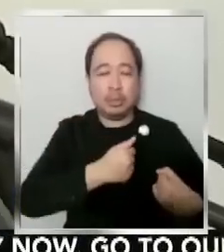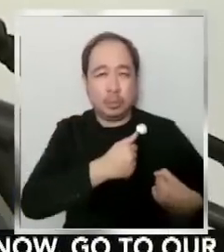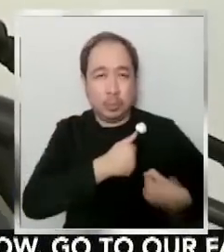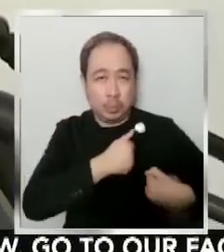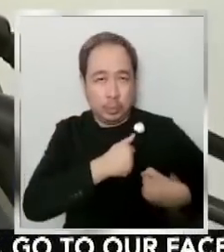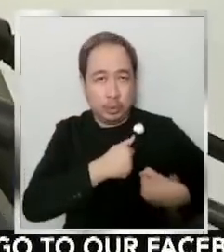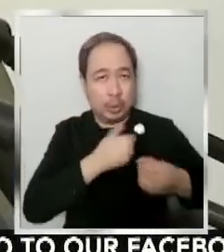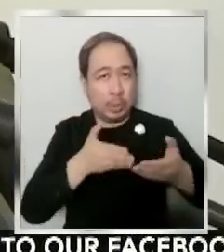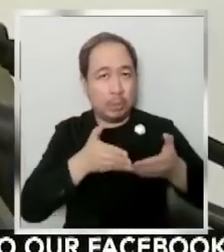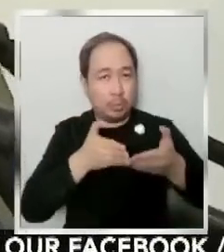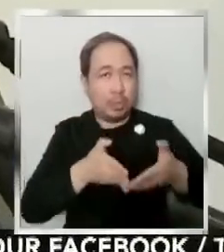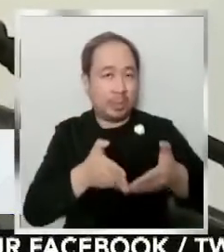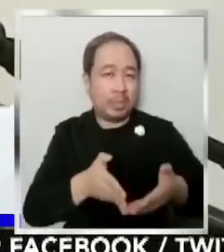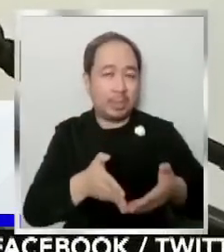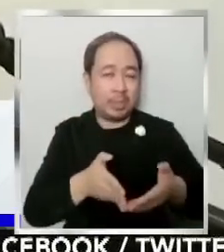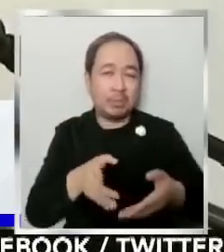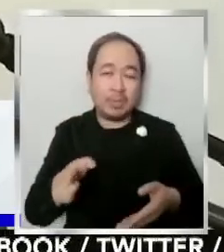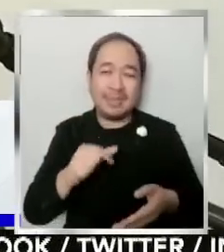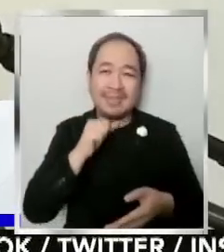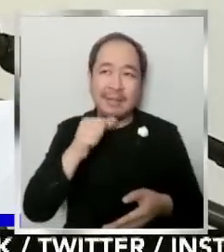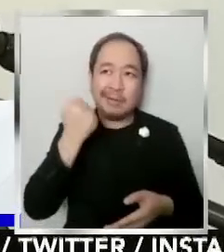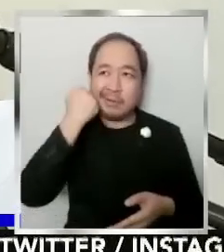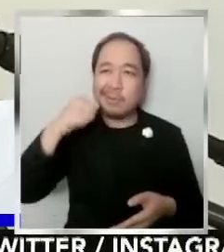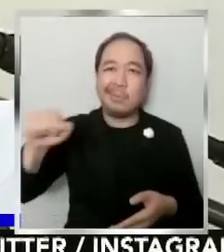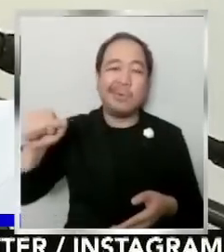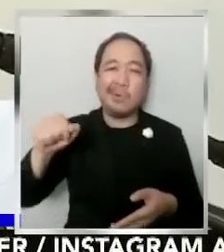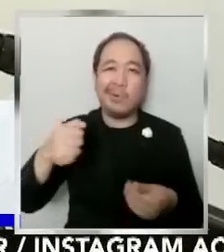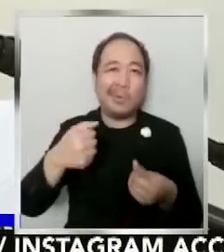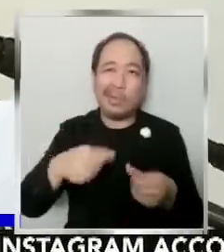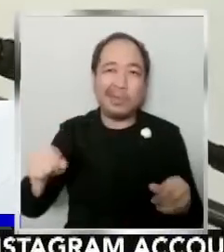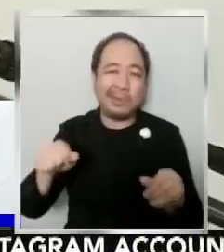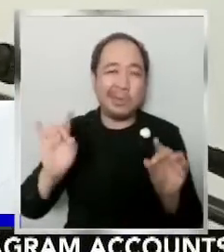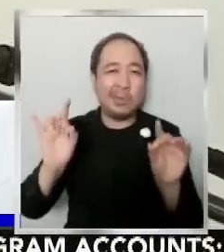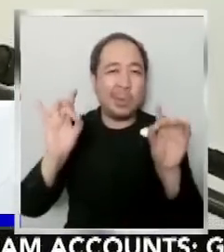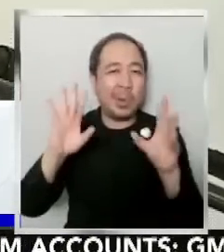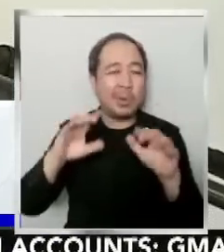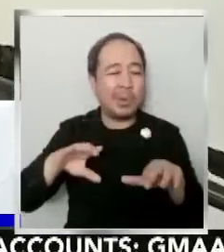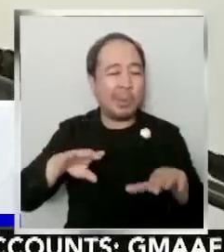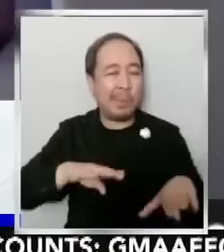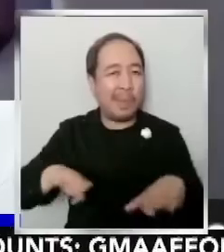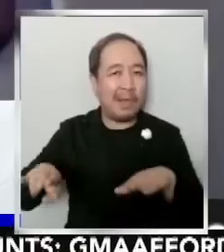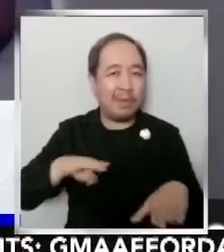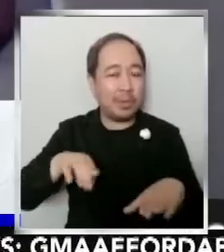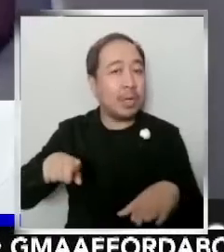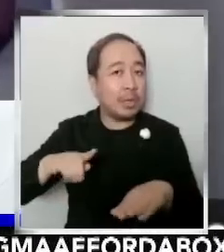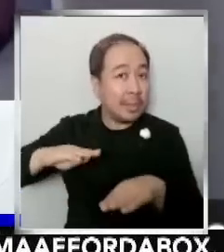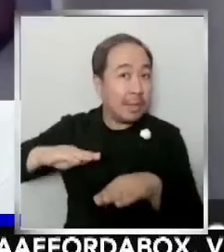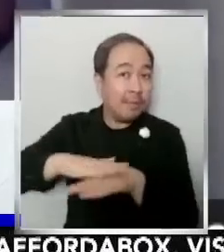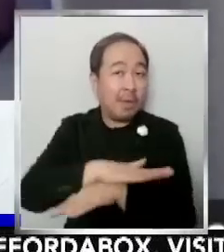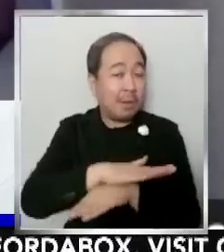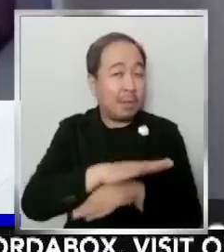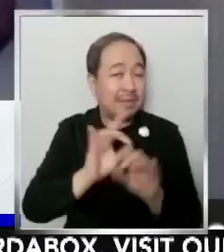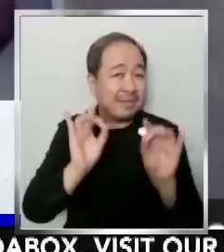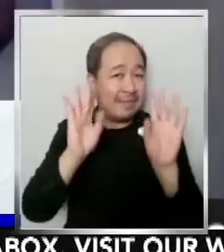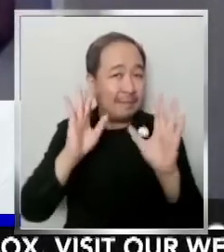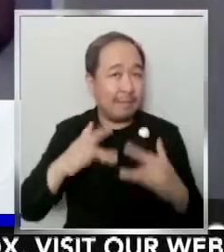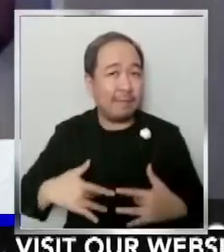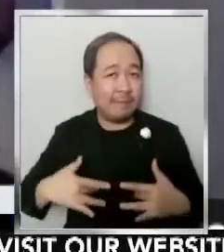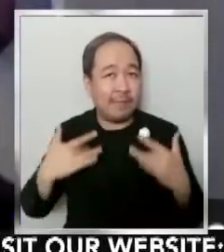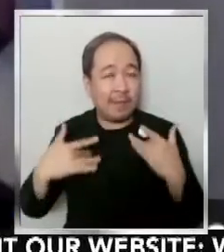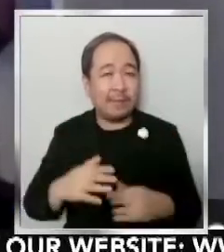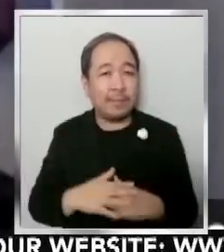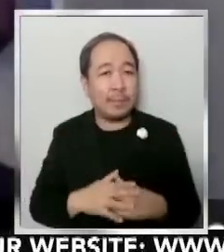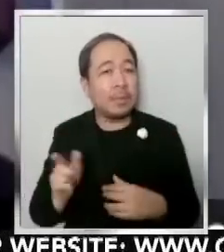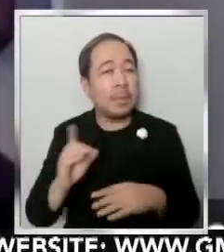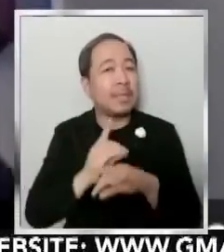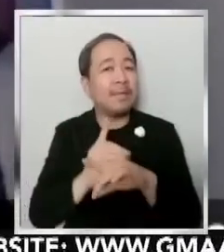not commit any provocative act that will endanger the lives of people. Ayon sa defense analyst at